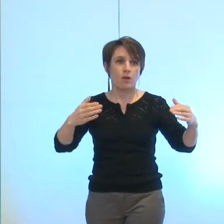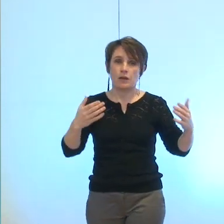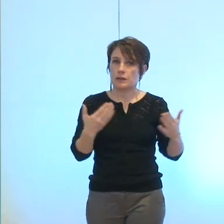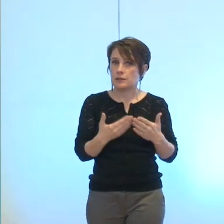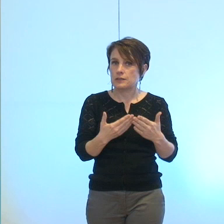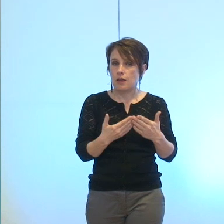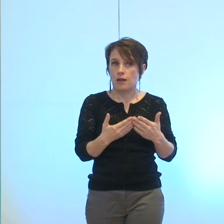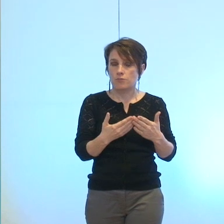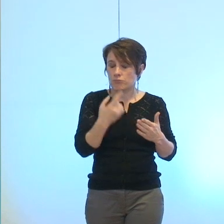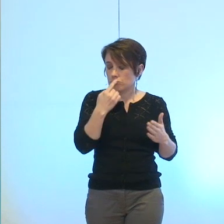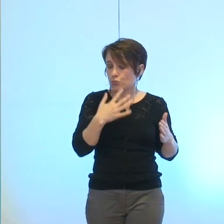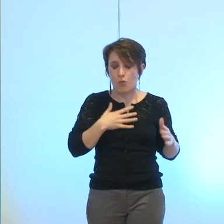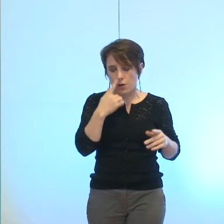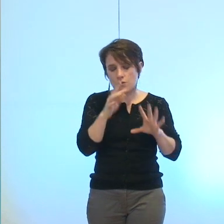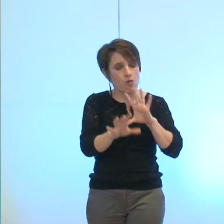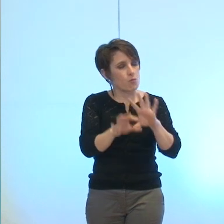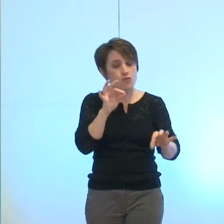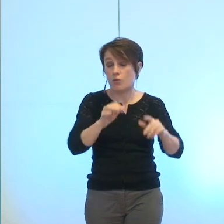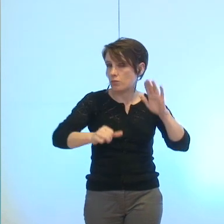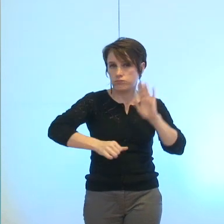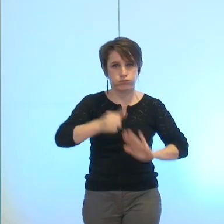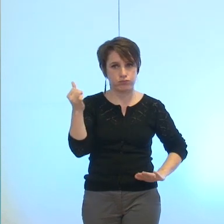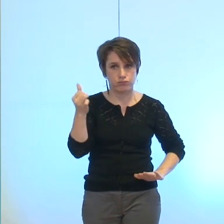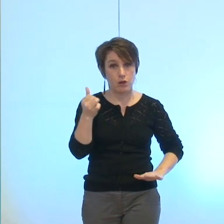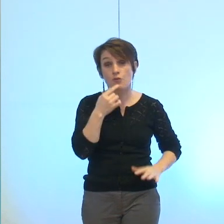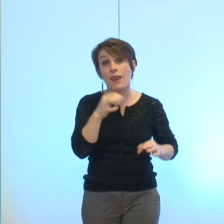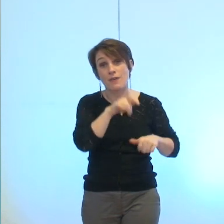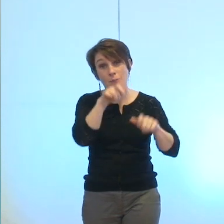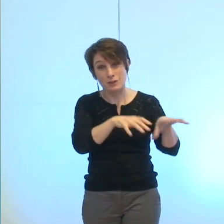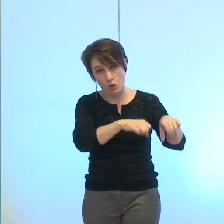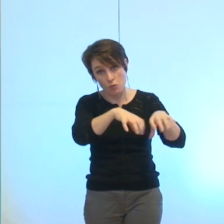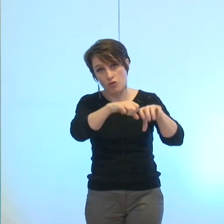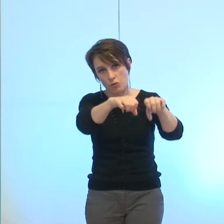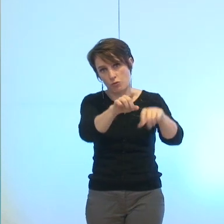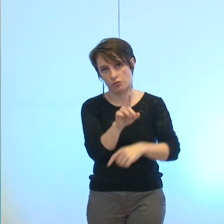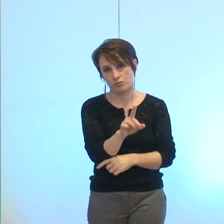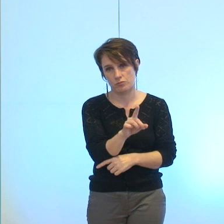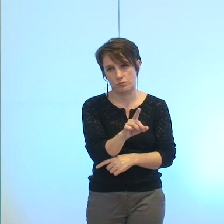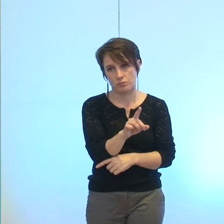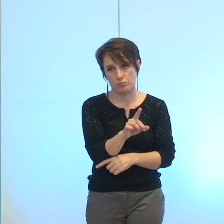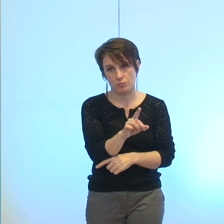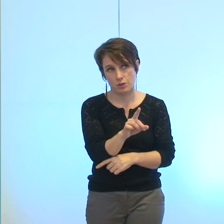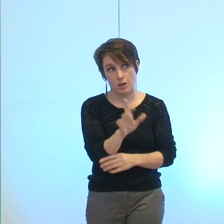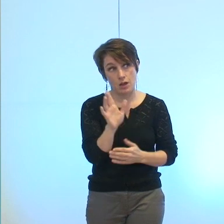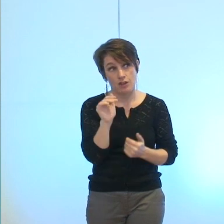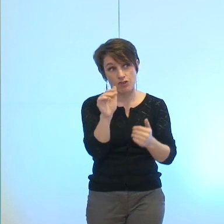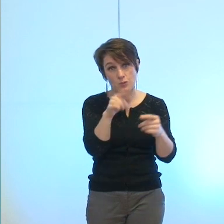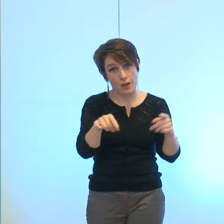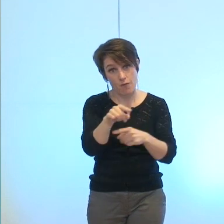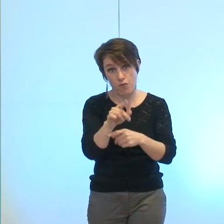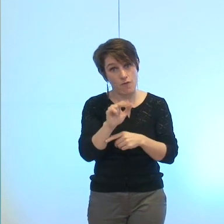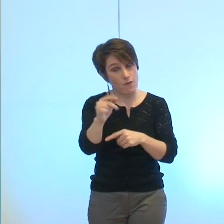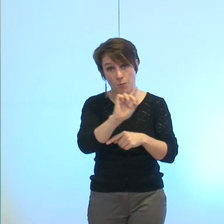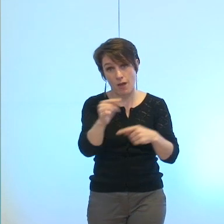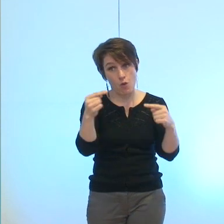choix indispensable je ne parle que du renfort de personnel j'espère que vous ne ferez pas celui inverse